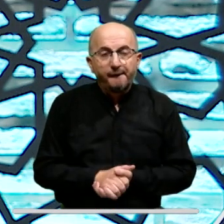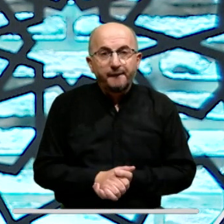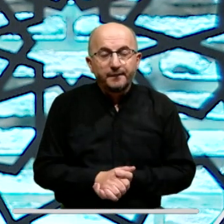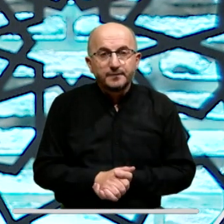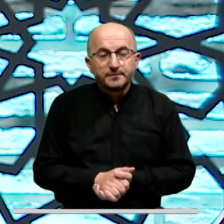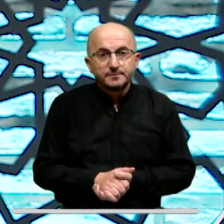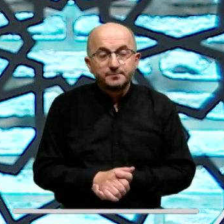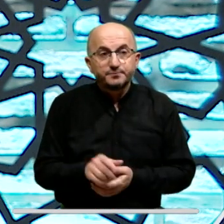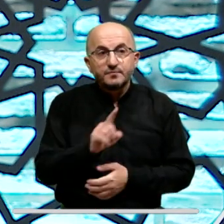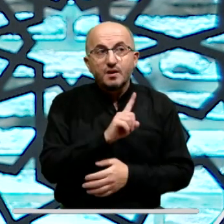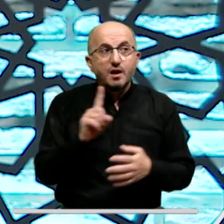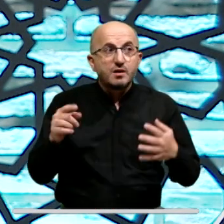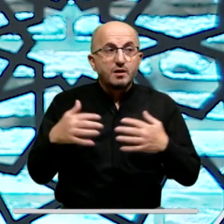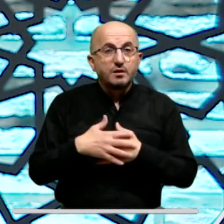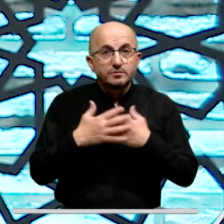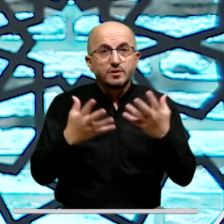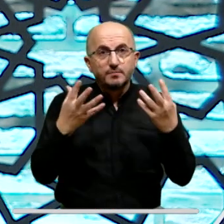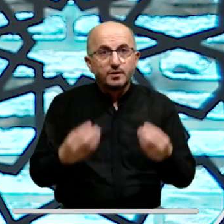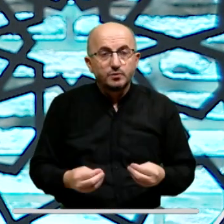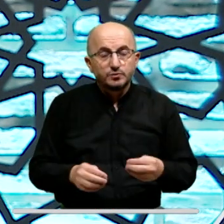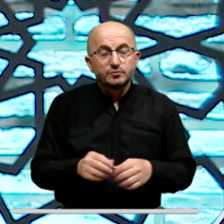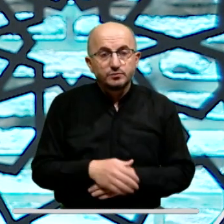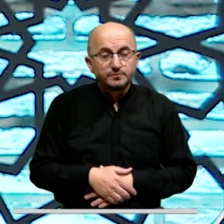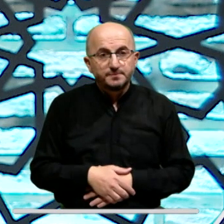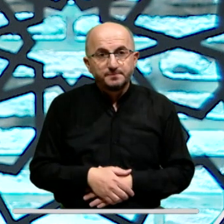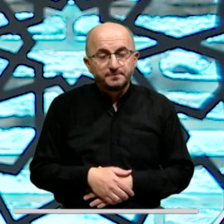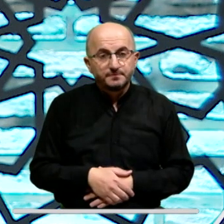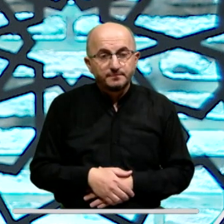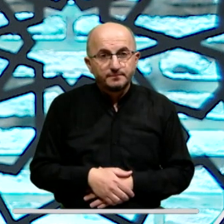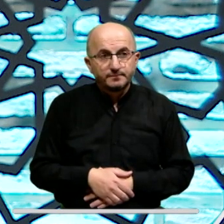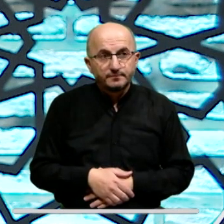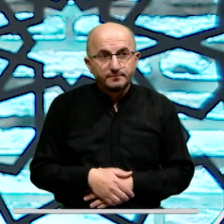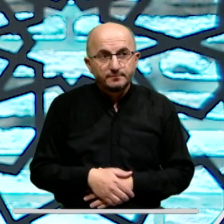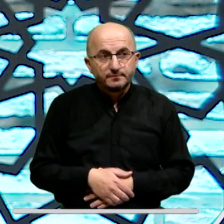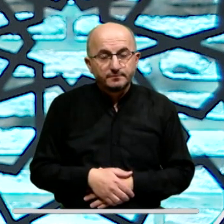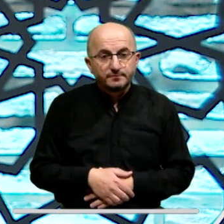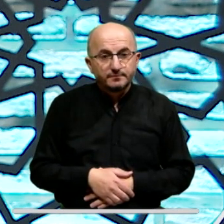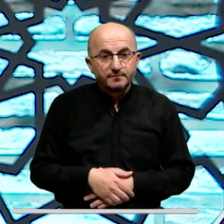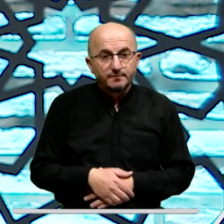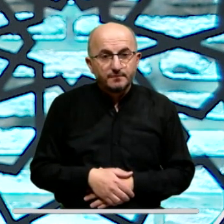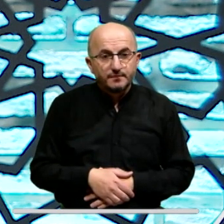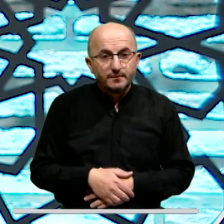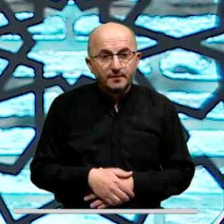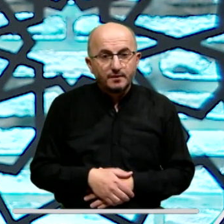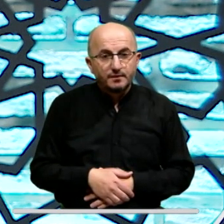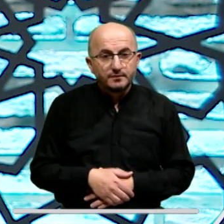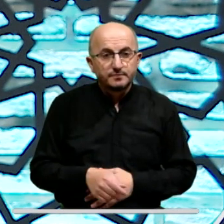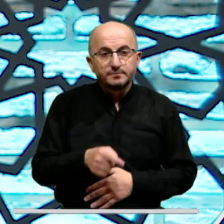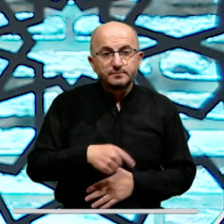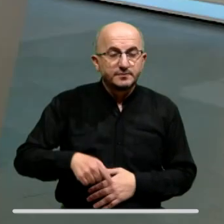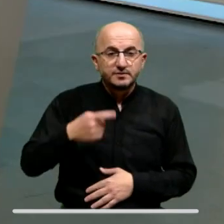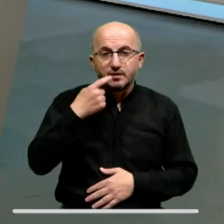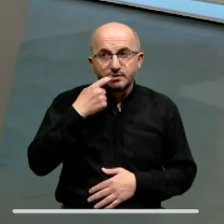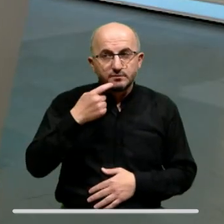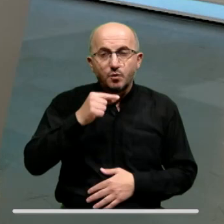Hoş bulduk hocam. Hayırlı akşamlar olsun. Sağ olun, var olun. Hayırlı akşamlar. Hocam biz geçen Umre'ye